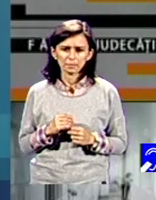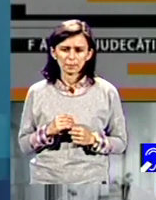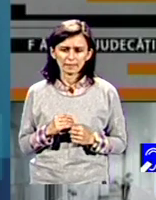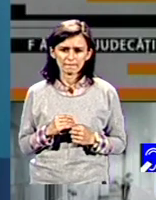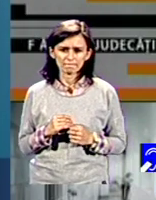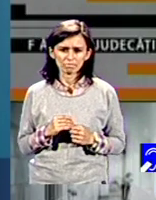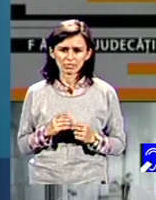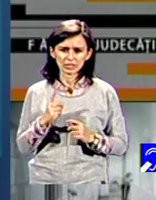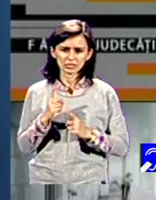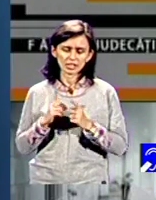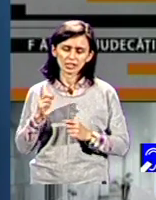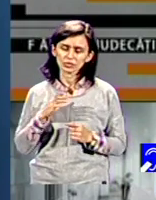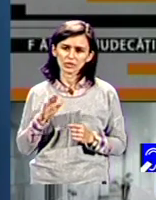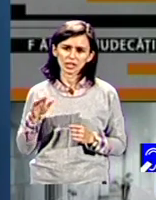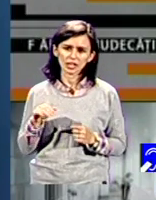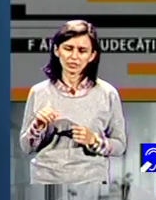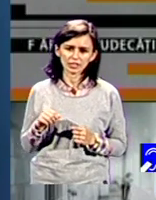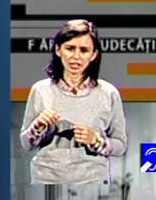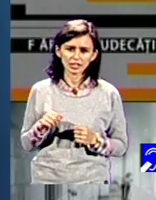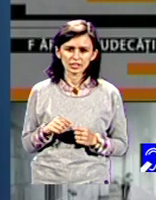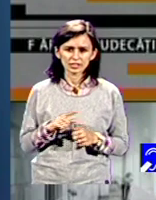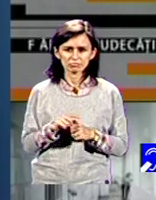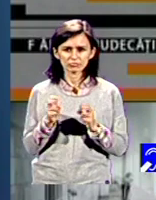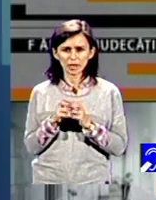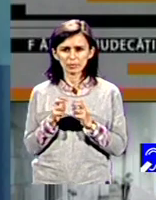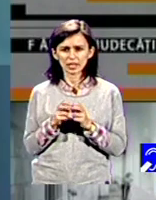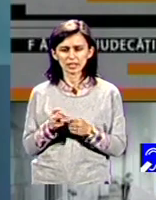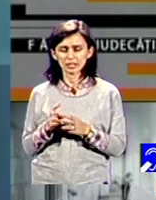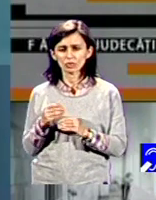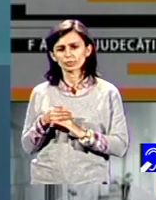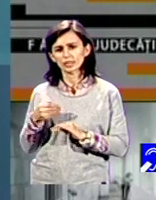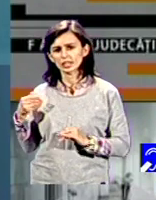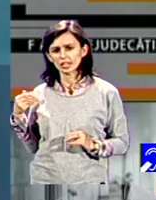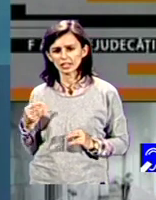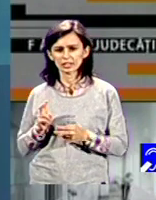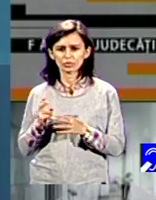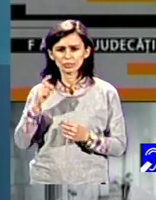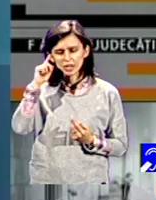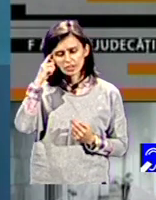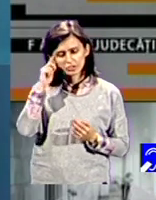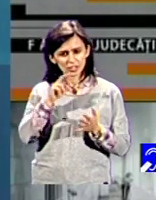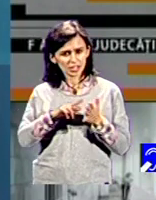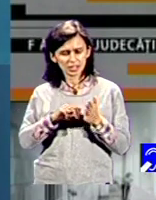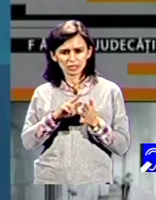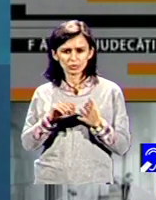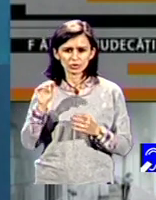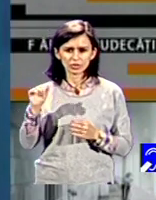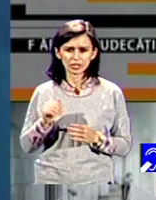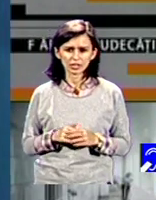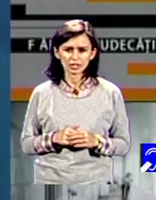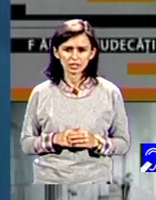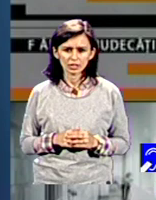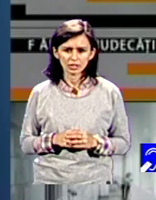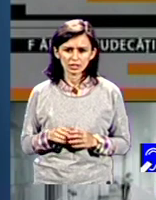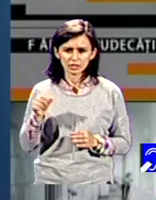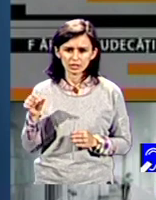mai ai dar daca nu ai avea ce dispozitiv sau cum a fost în trecut cum cum cum știi aceste lucruri nevăzătorul Nu merge singur să